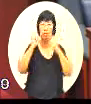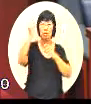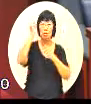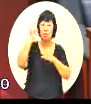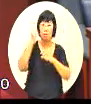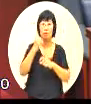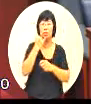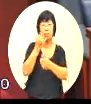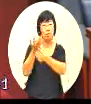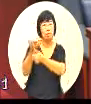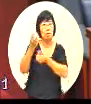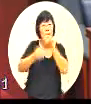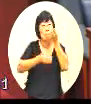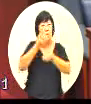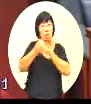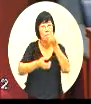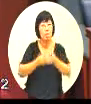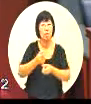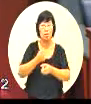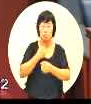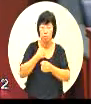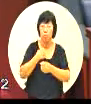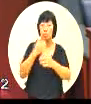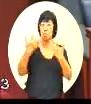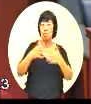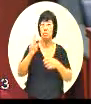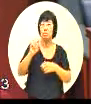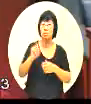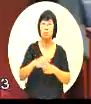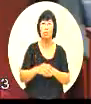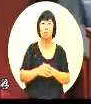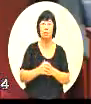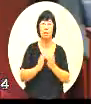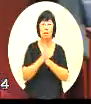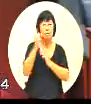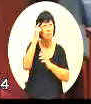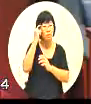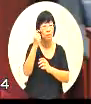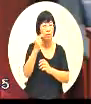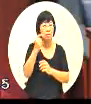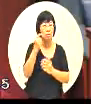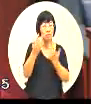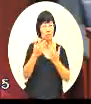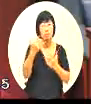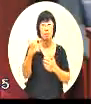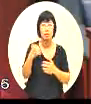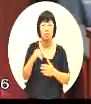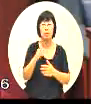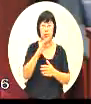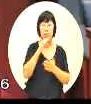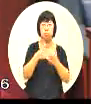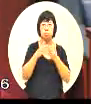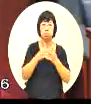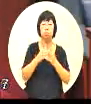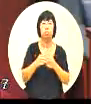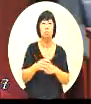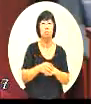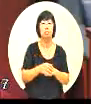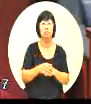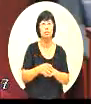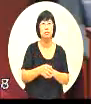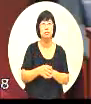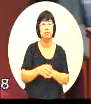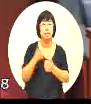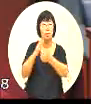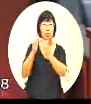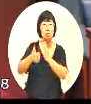因到底问题出在哪里，是不是有一些我们还没有想清楚的，那我觉得这方面是应该要做的。市长